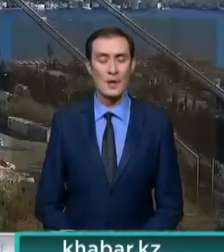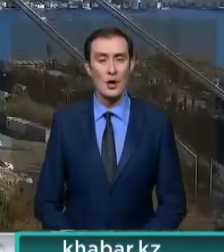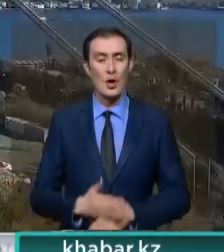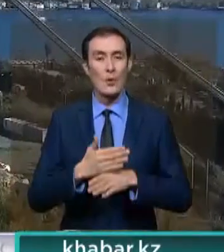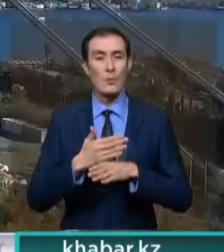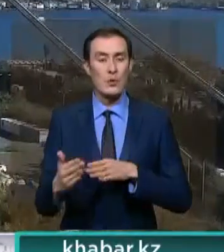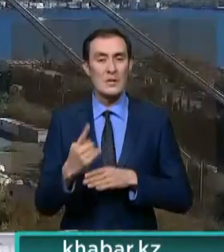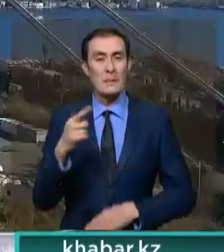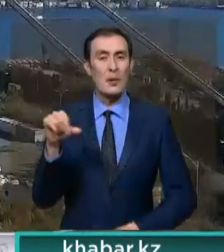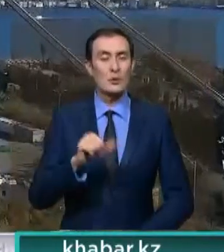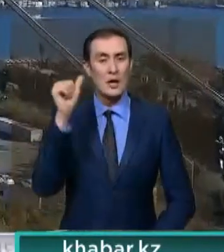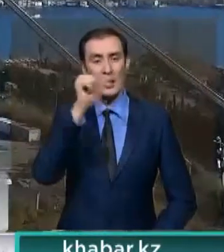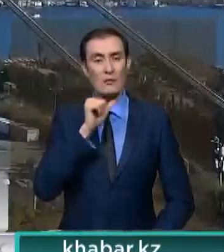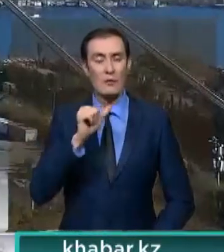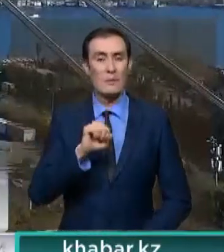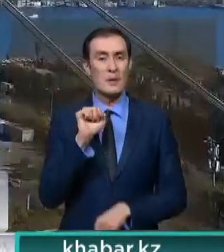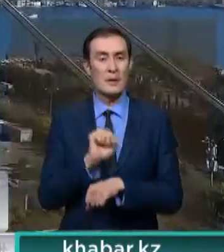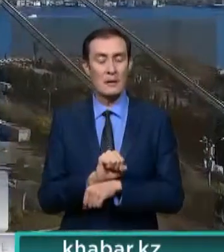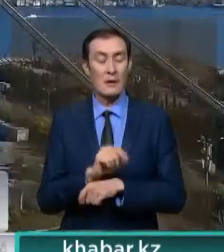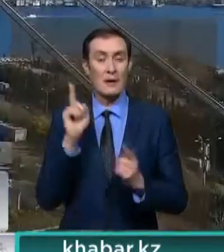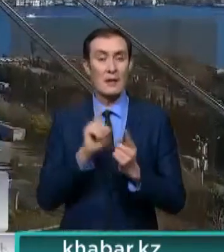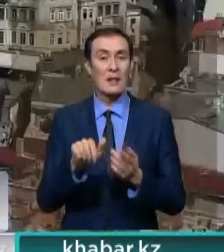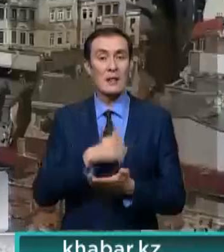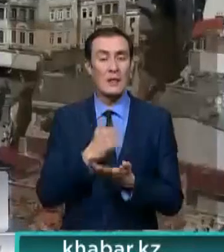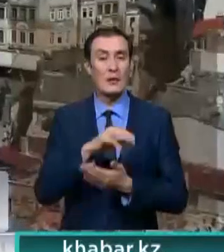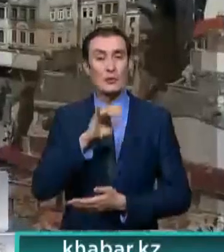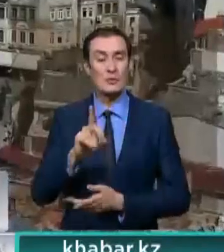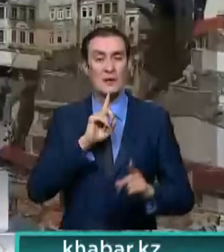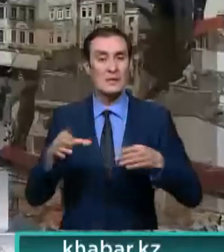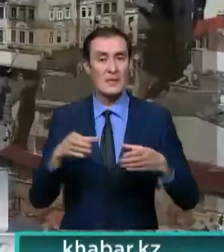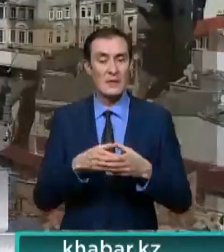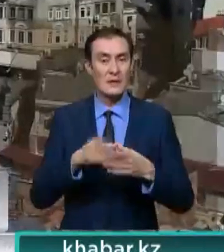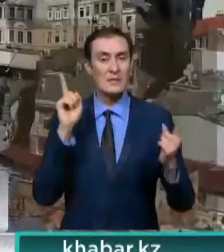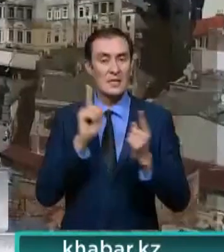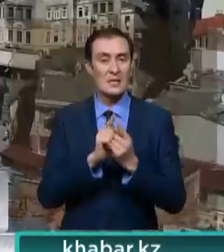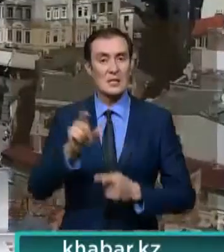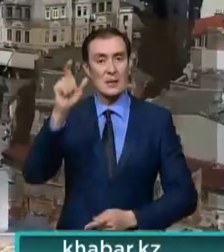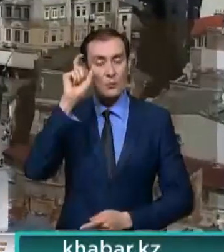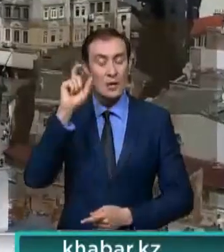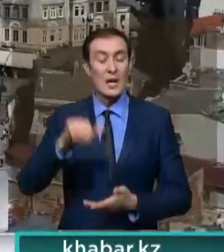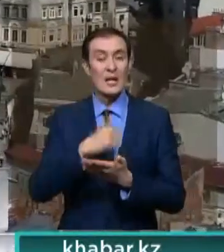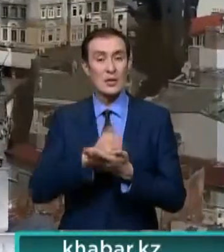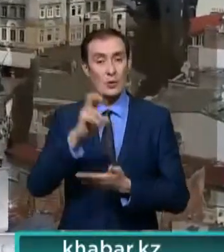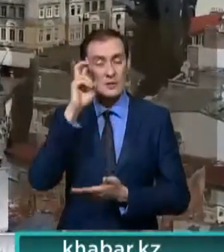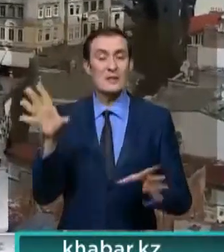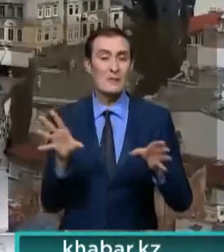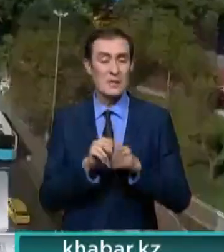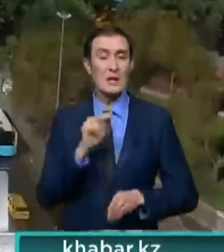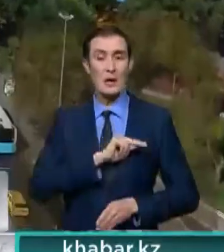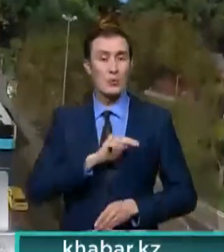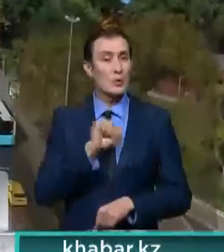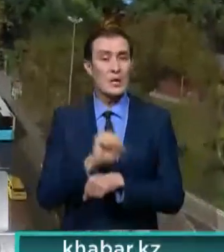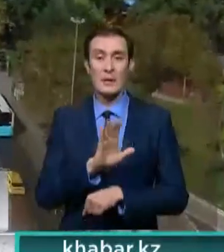После полуторагодового перерыва глав государств Тюркского совета примет Стамбул. Хотя лидеры тюркоязычных стран совместную работу